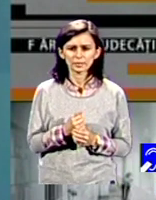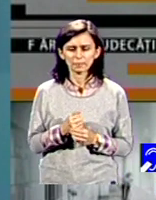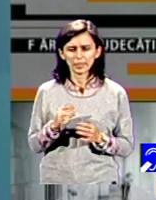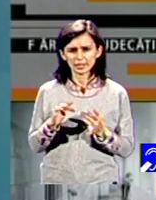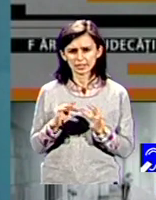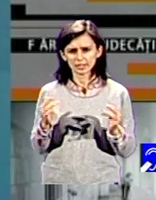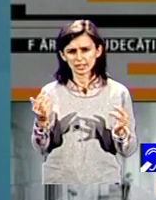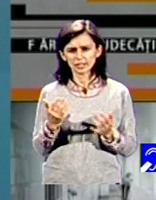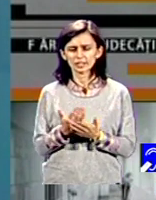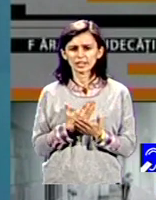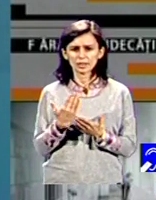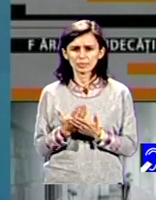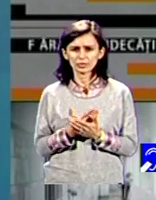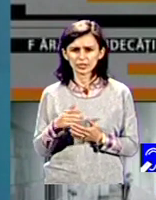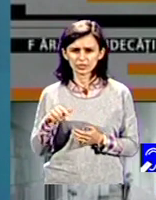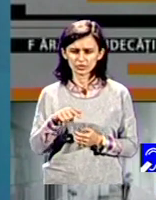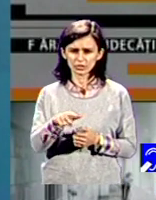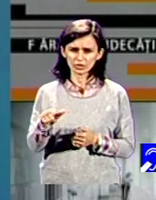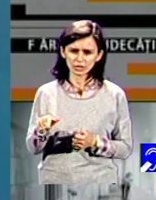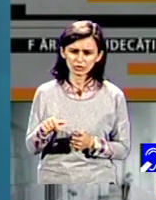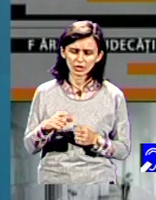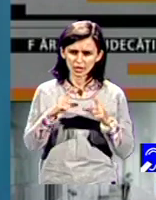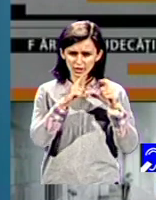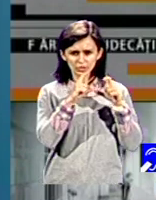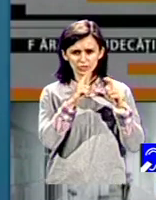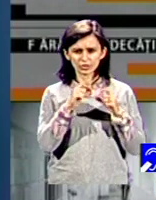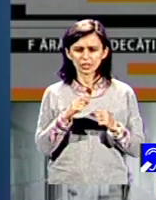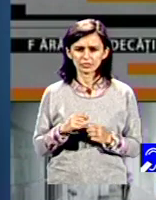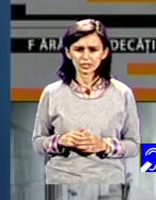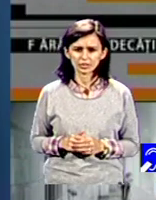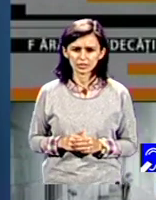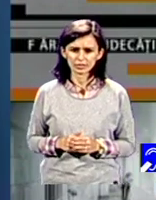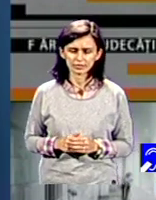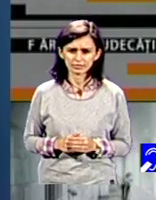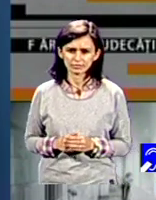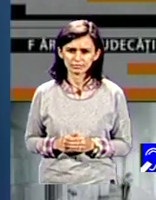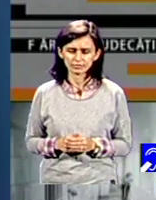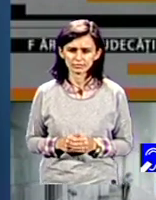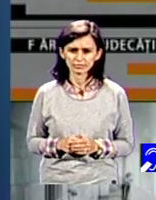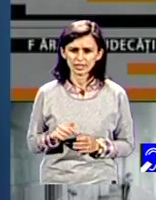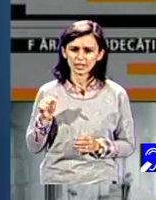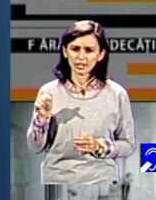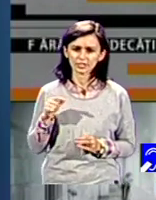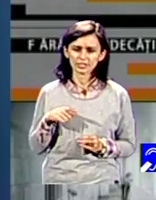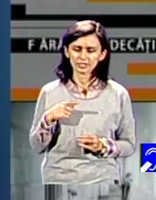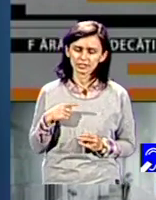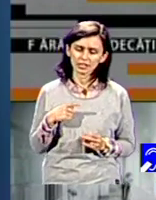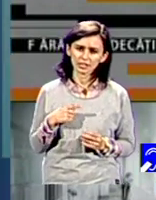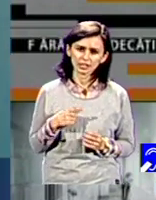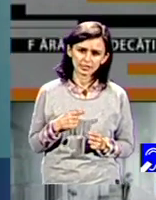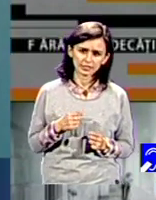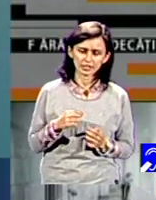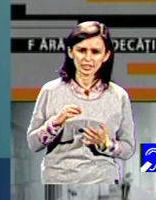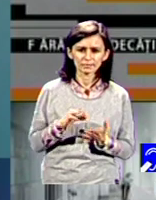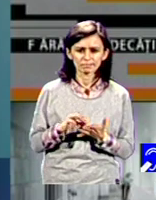a obtine o tomografie lor aceasta ar fi prezența ci